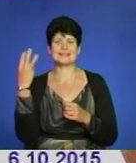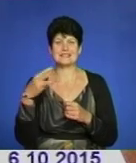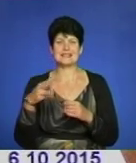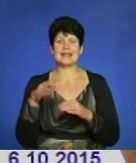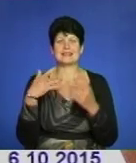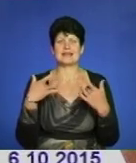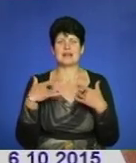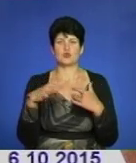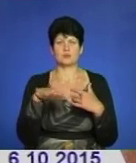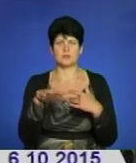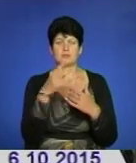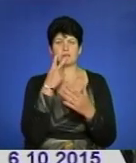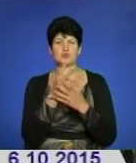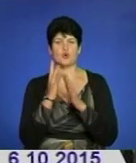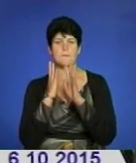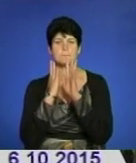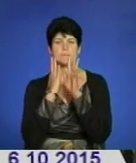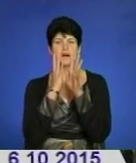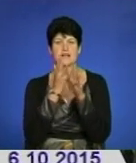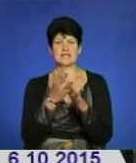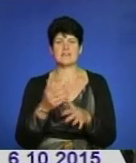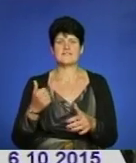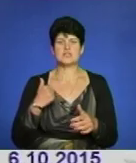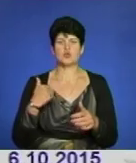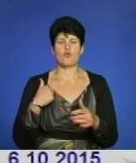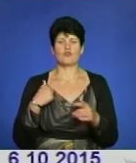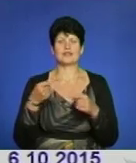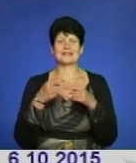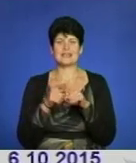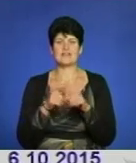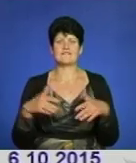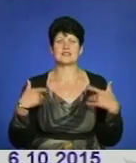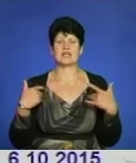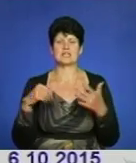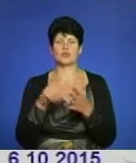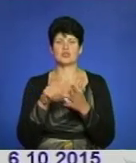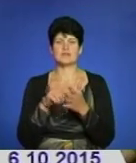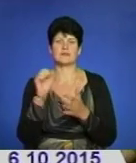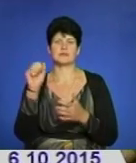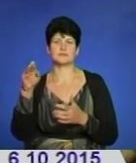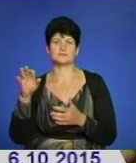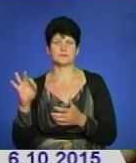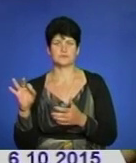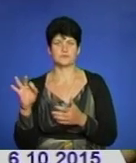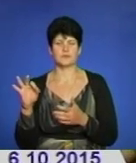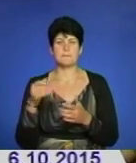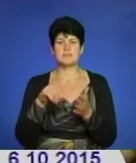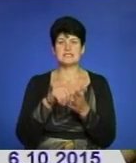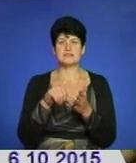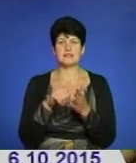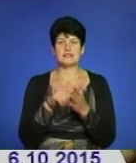Тернополя. Передбачено парад і демонстрація військової техніки, вітання та відзнаки учасників антитерористичної операції,